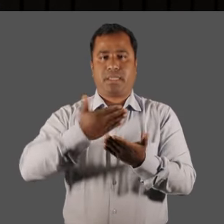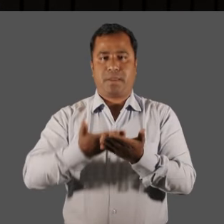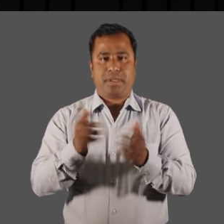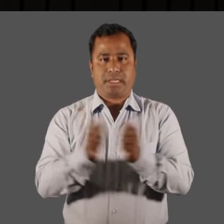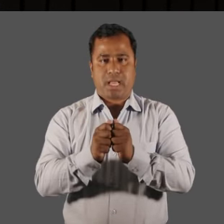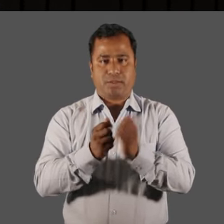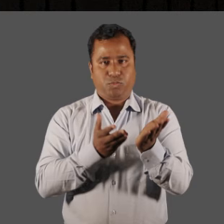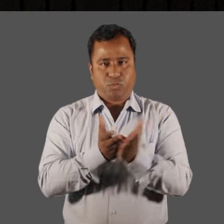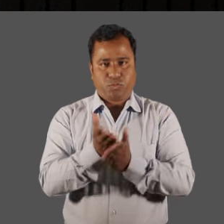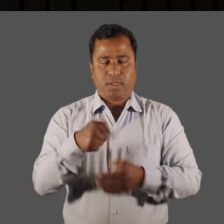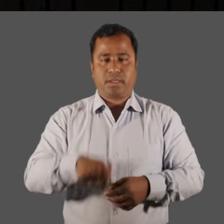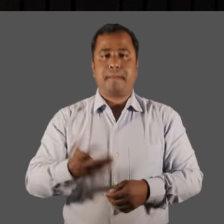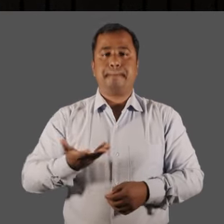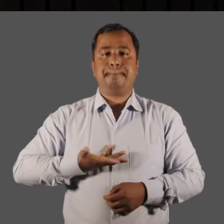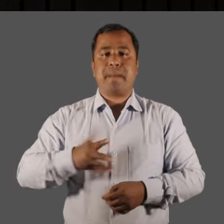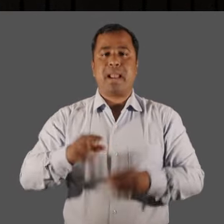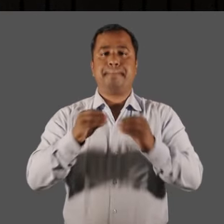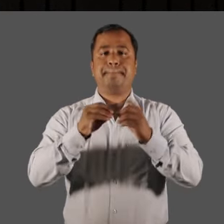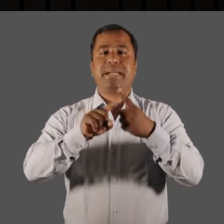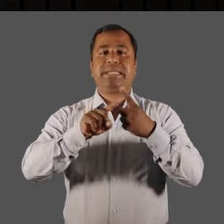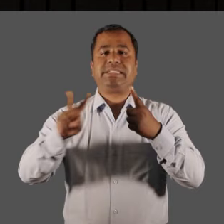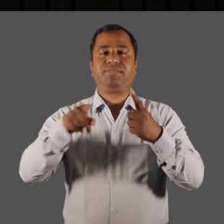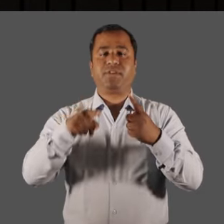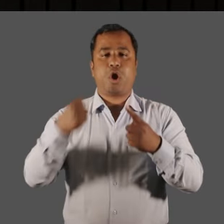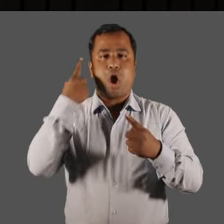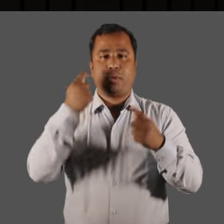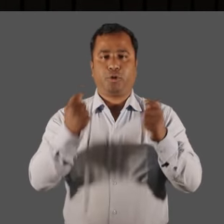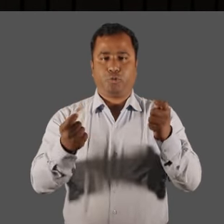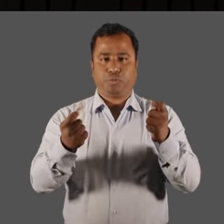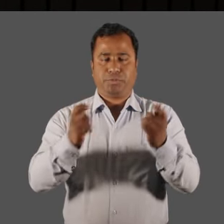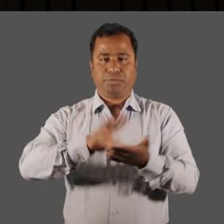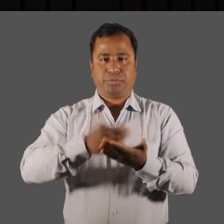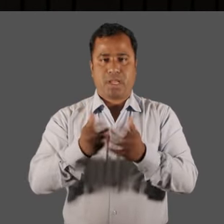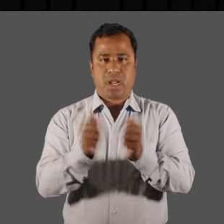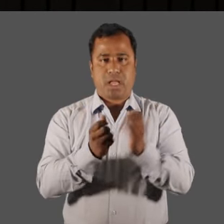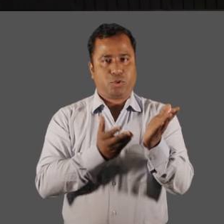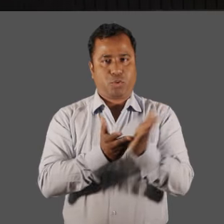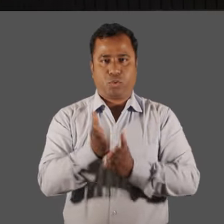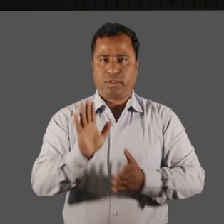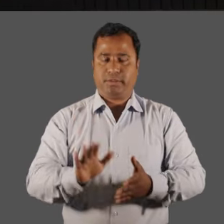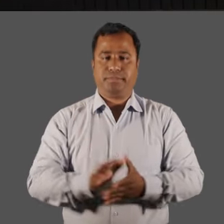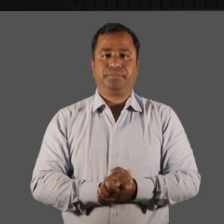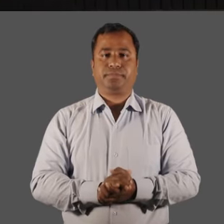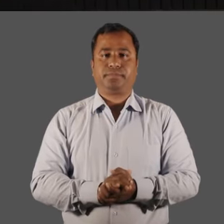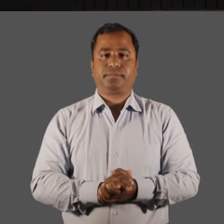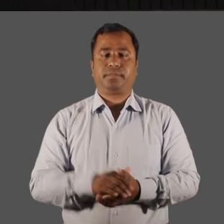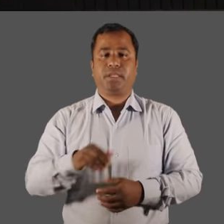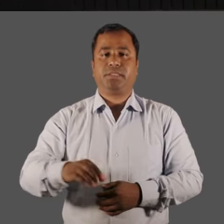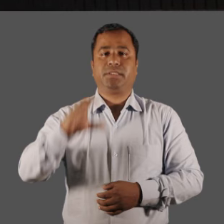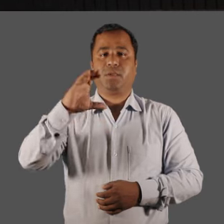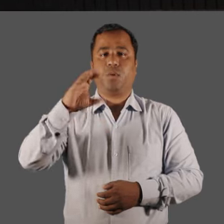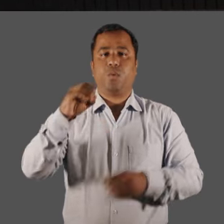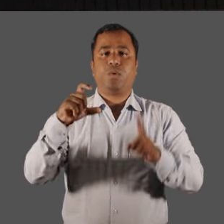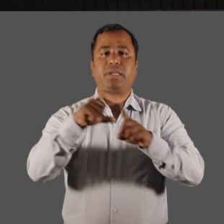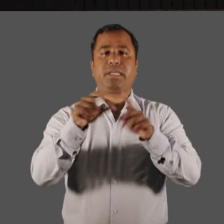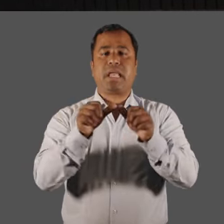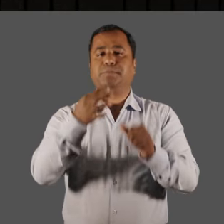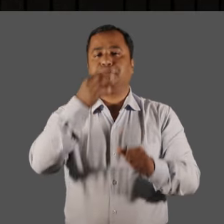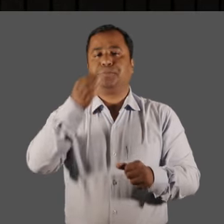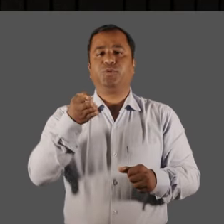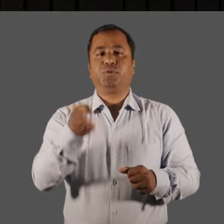দোভাষী এবং বাংলাদেশ টেলিভিশনে আমি ইশারা ভাষার সংবাদ উপস্থাপিকা হিসেবে কাজ করছি। কোডা সম্পর্কে একটু আমাদেরকে যদি বলেন